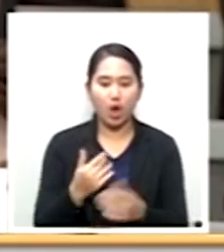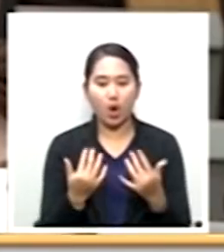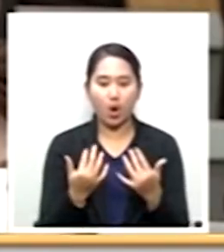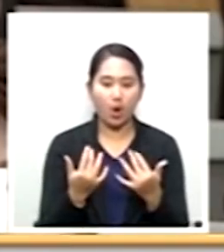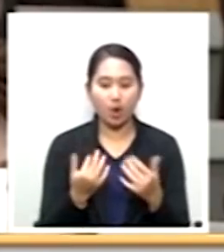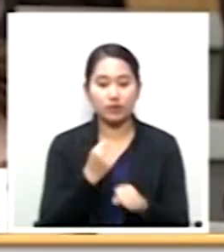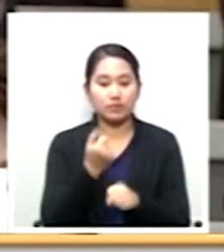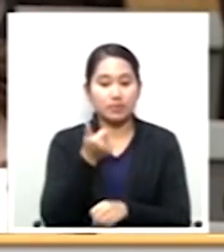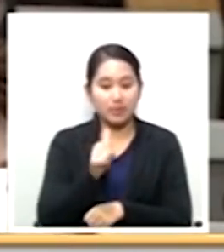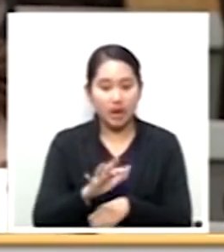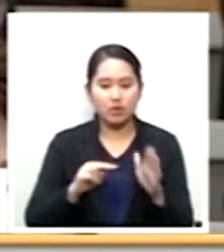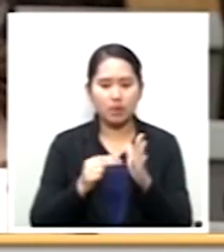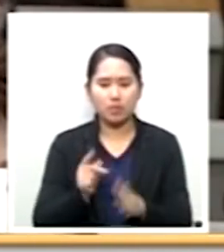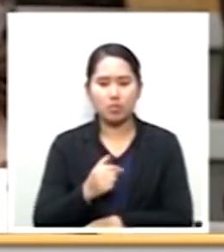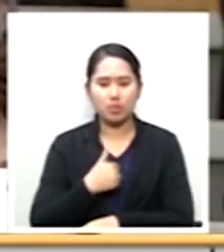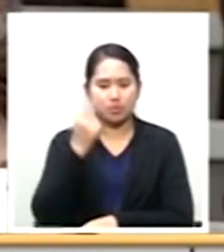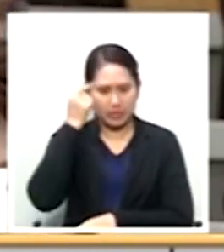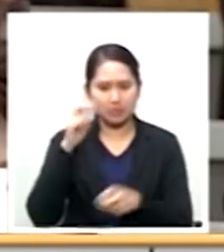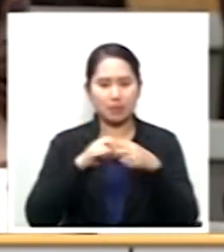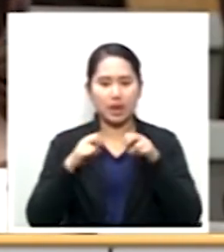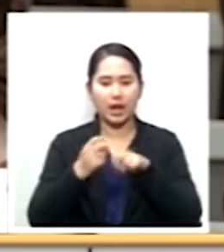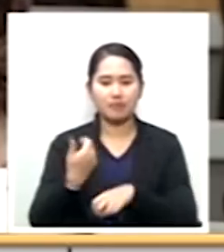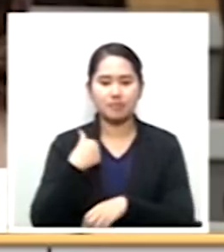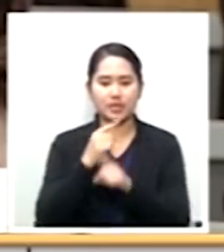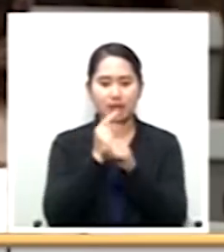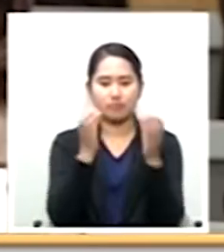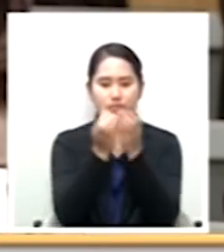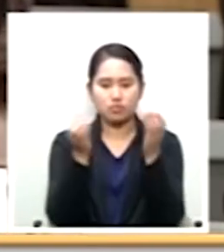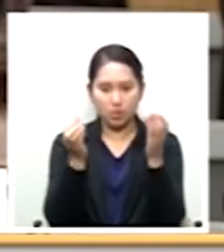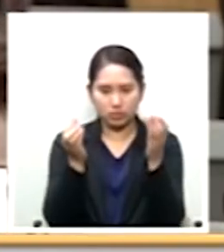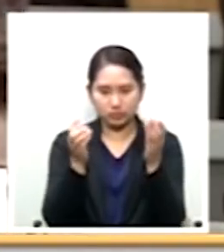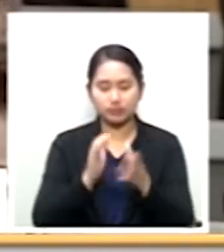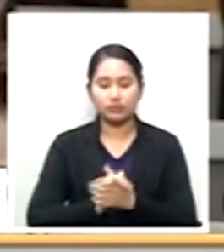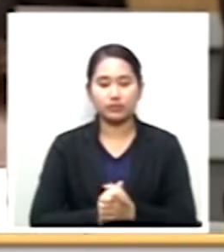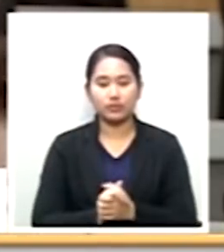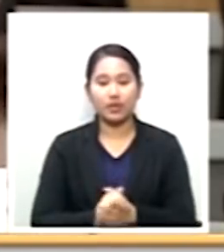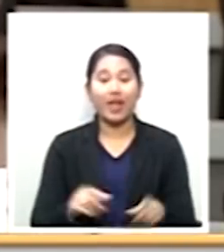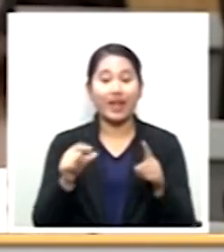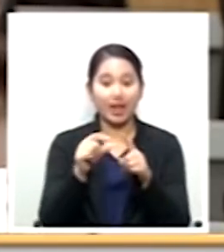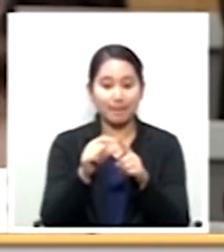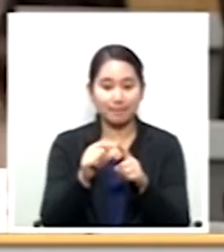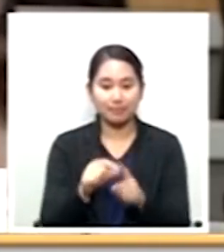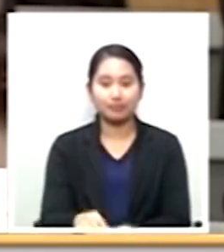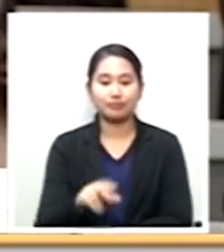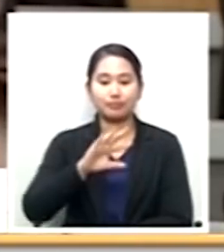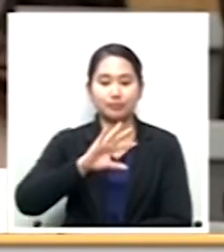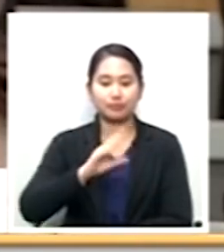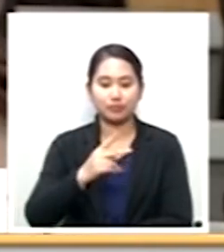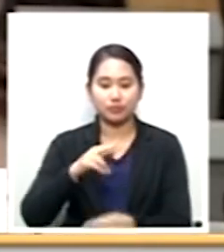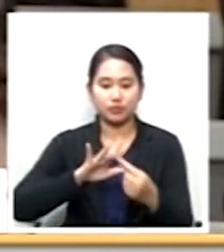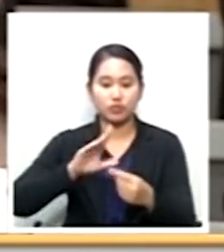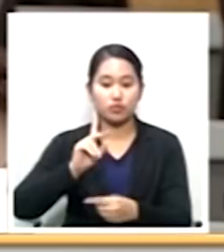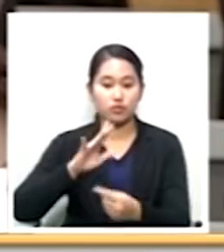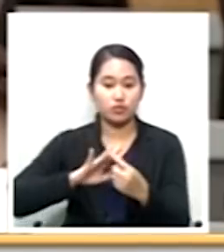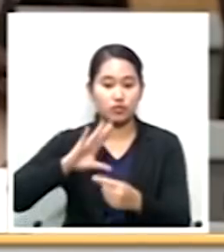ได้ตรงนี้แหละครับที่ผมคิดว่าเป็นปัญหาในทางรัฐธรรมนูญคำว่าฉุกเฉินคืออะไรครับในพจนานุกร